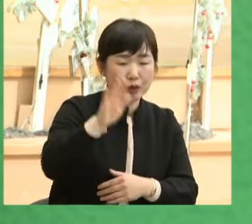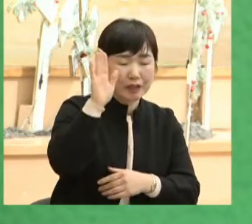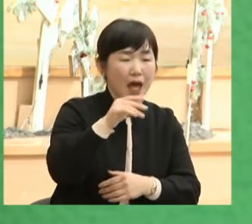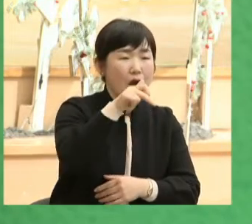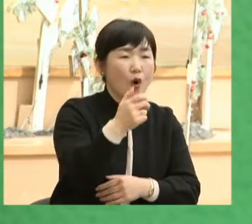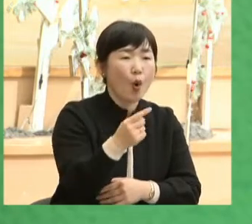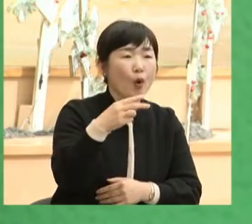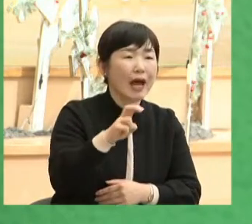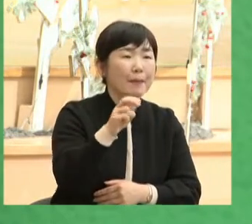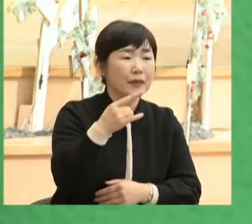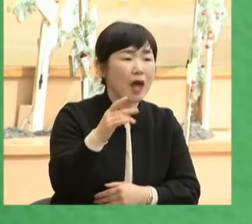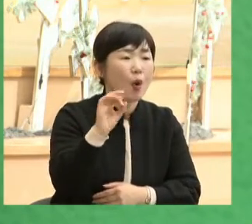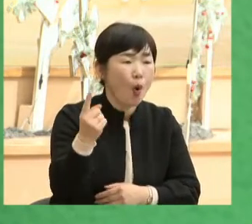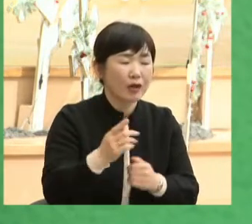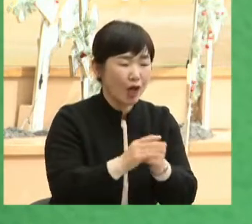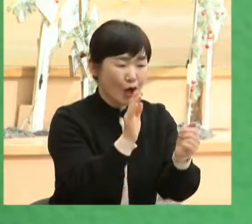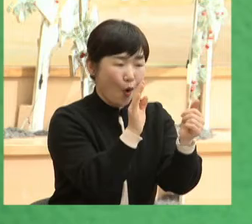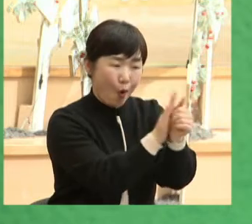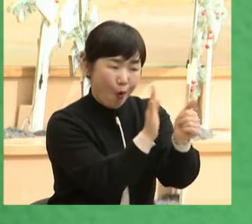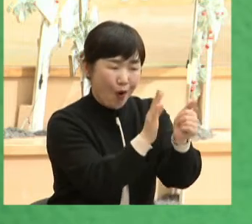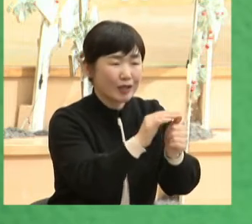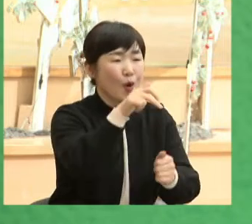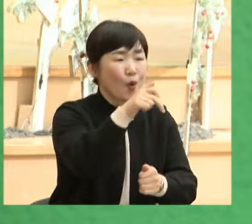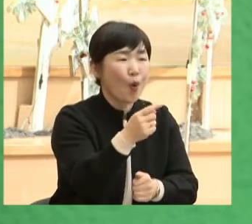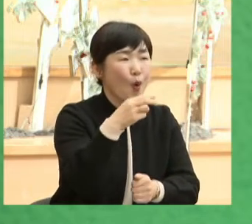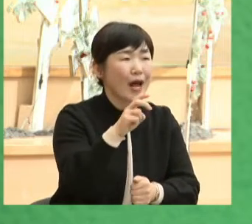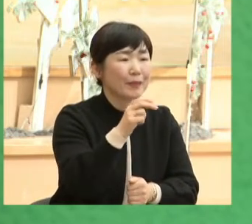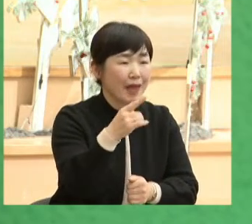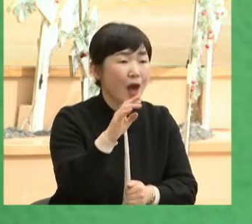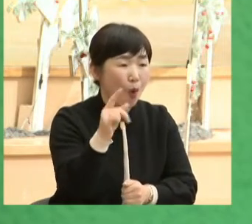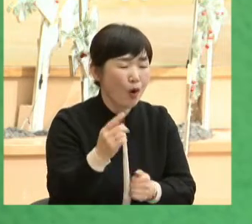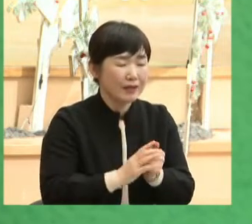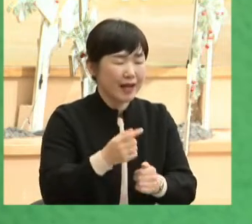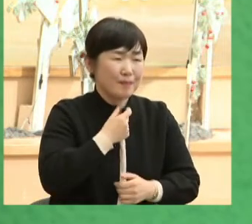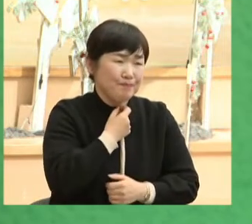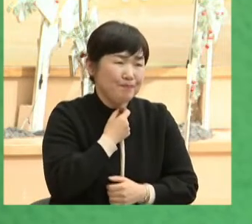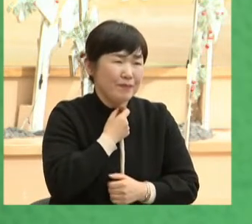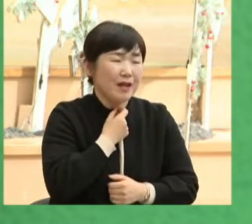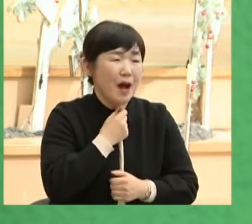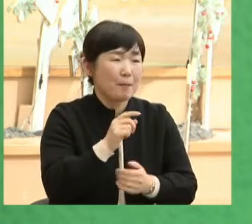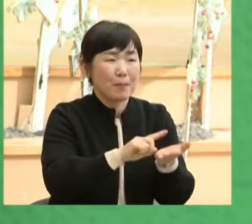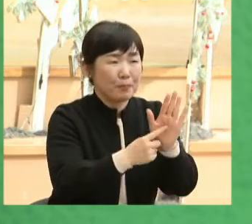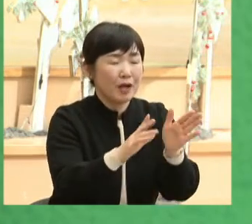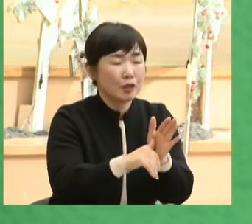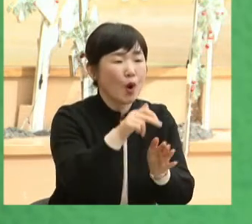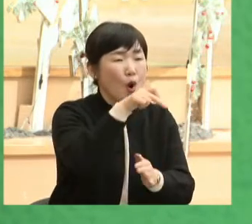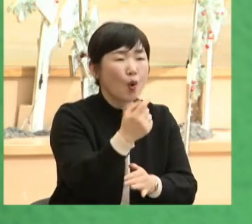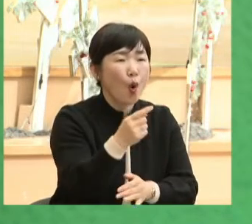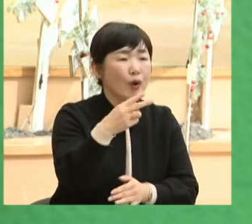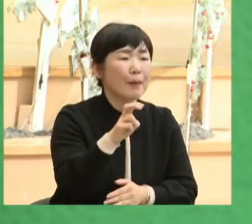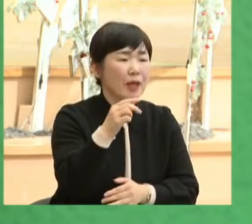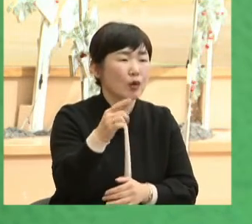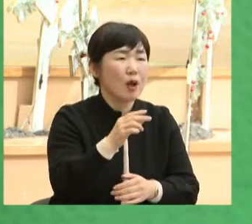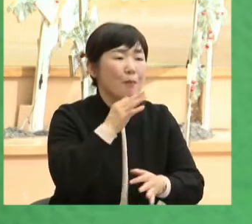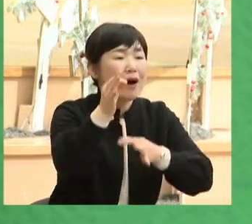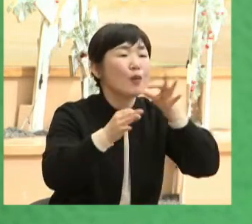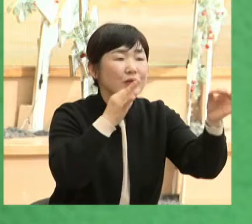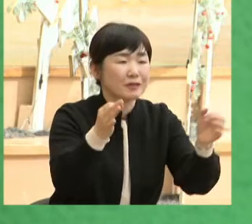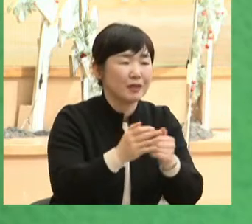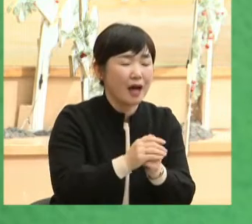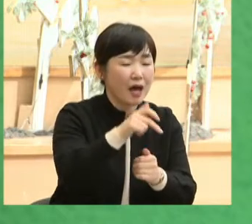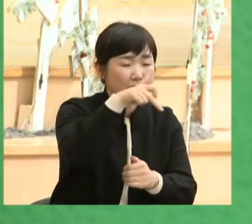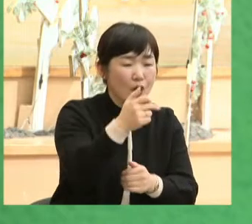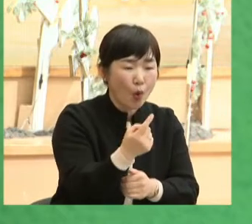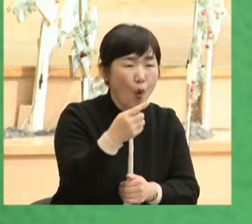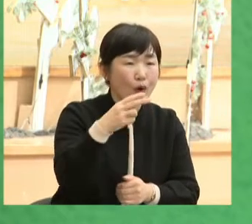걸었네요 30만 원 할 때도 거랑 되어 자신의 어떤 의지를 편할 때도 호남대로 외쳐요 외로운 코람데오의